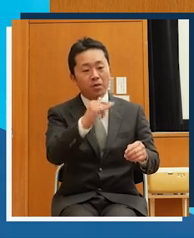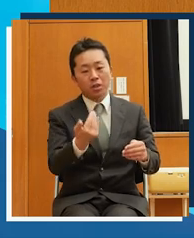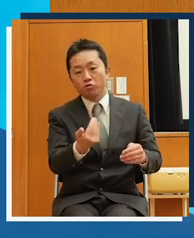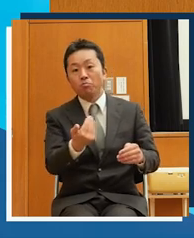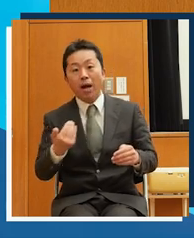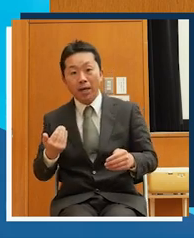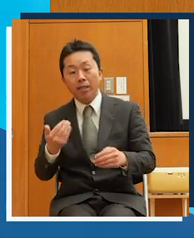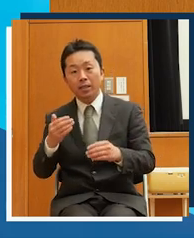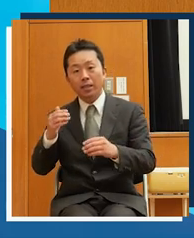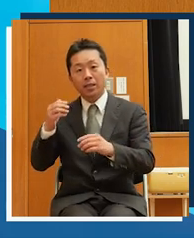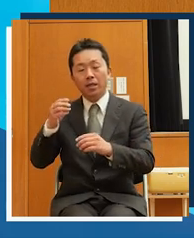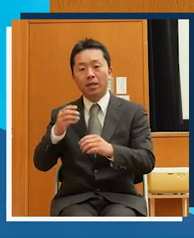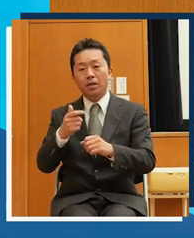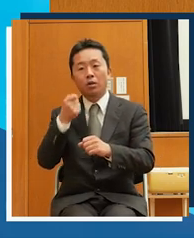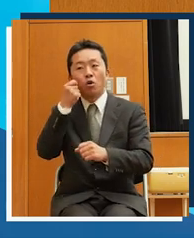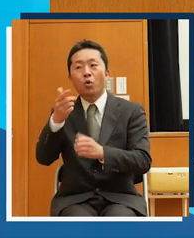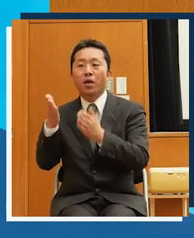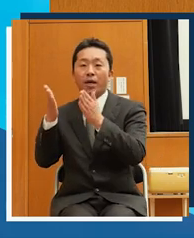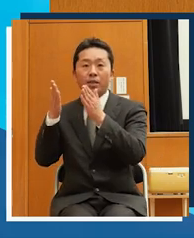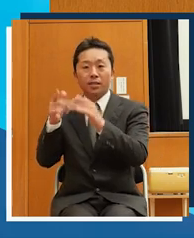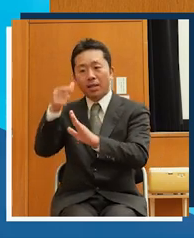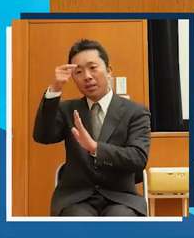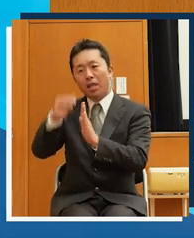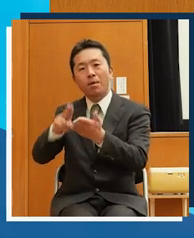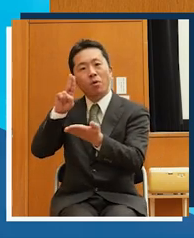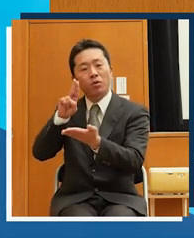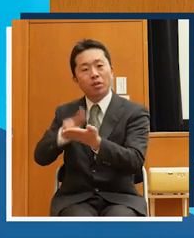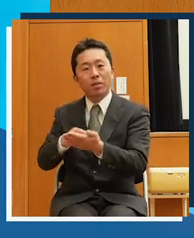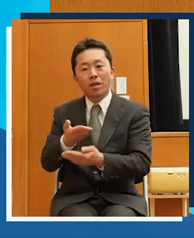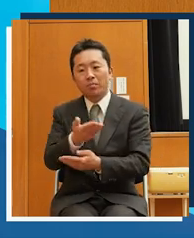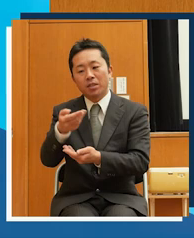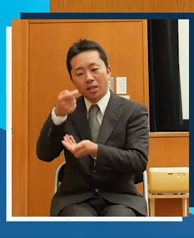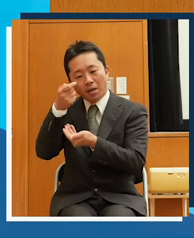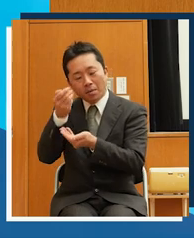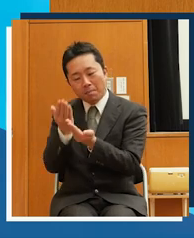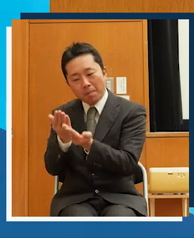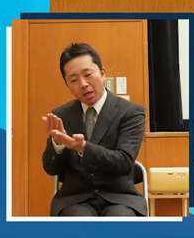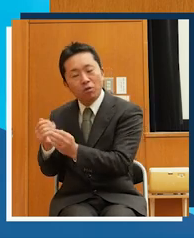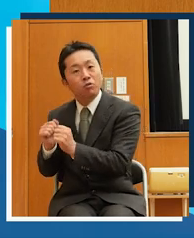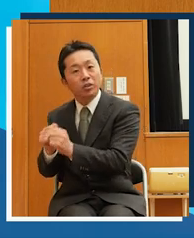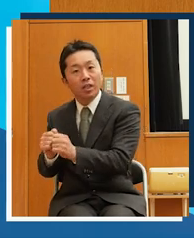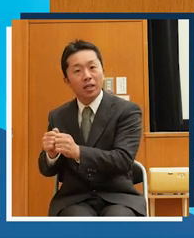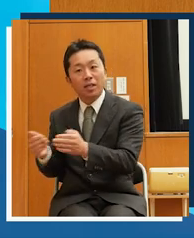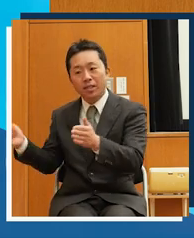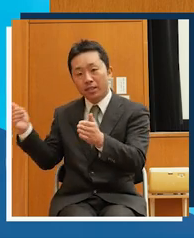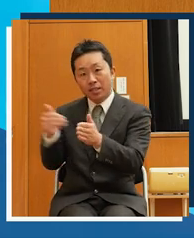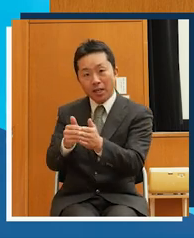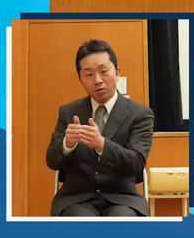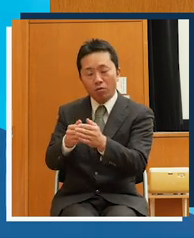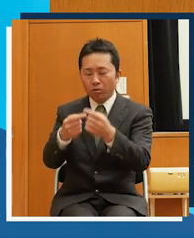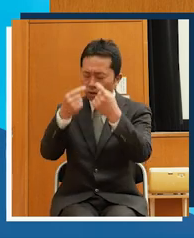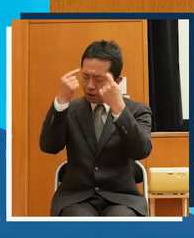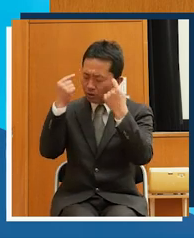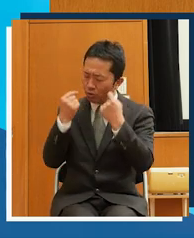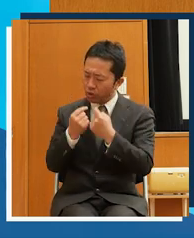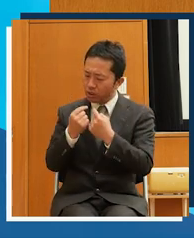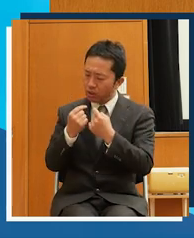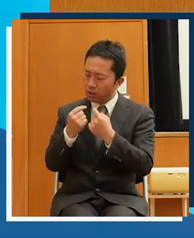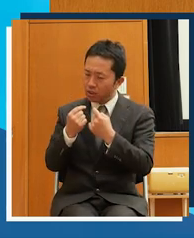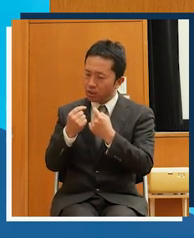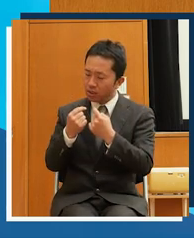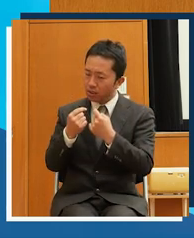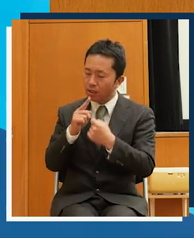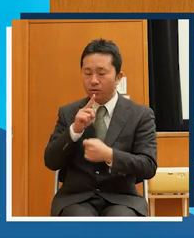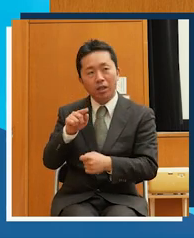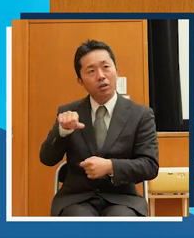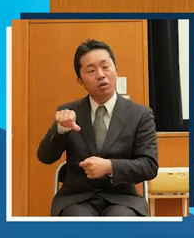テーマを分けてみんなで勉強し合いながら最後の仕上げとしてえ1人何本500本だった